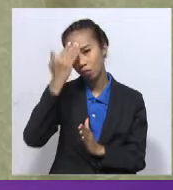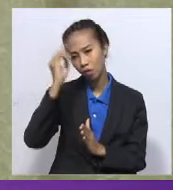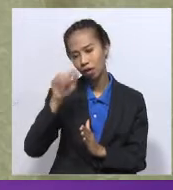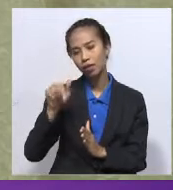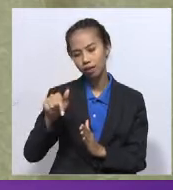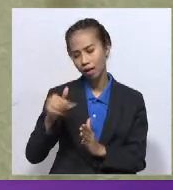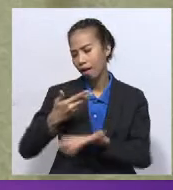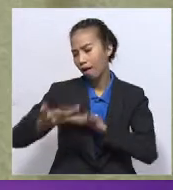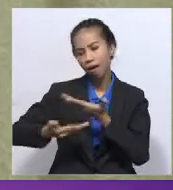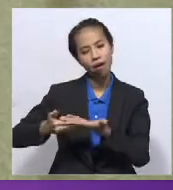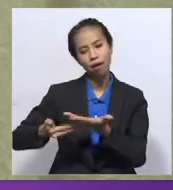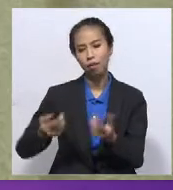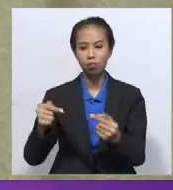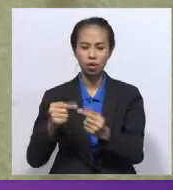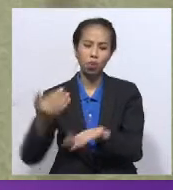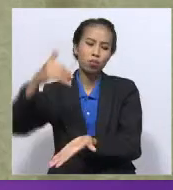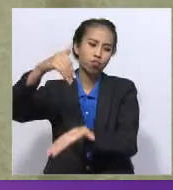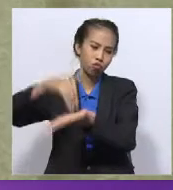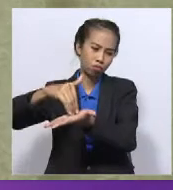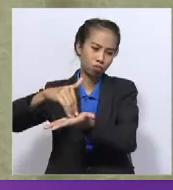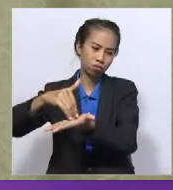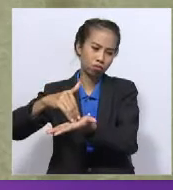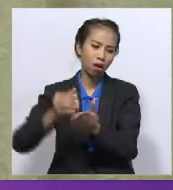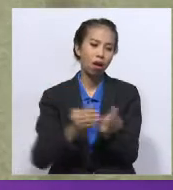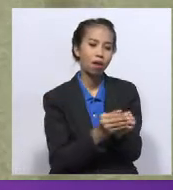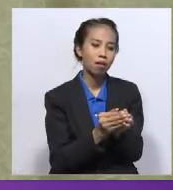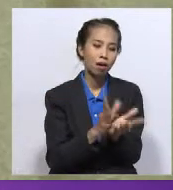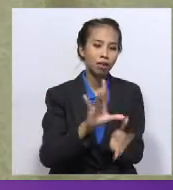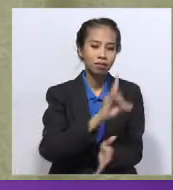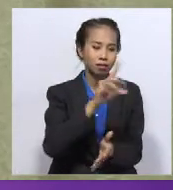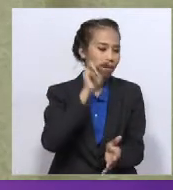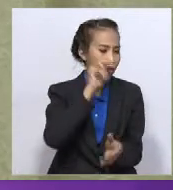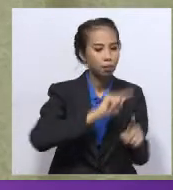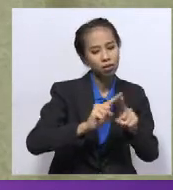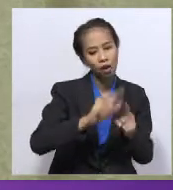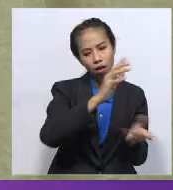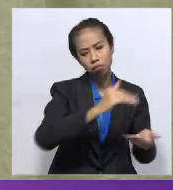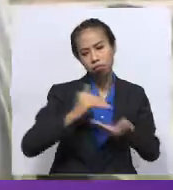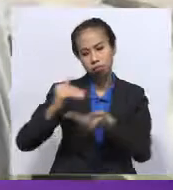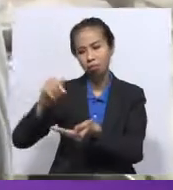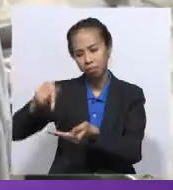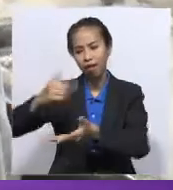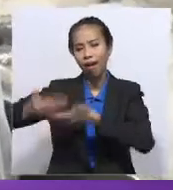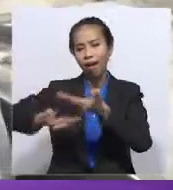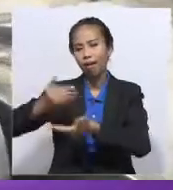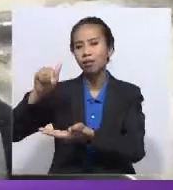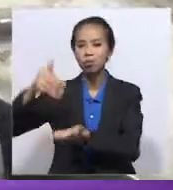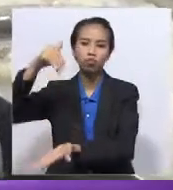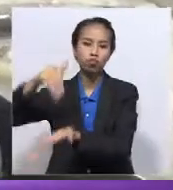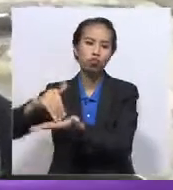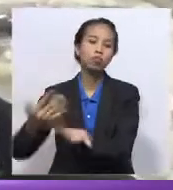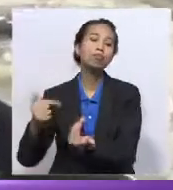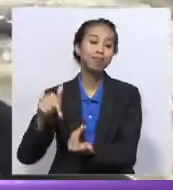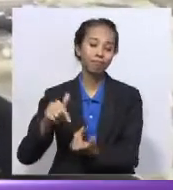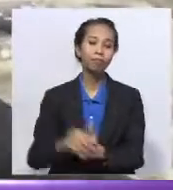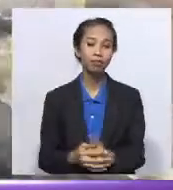มว่าเป็นศูนย์รวมของอุตสาหกรรมอาหารทะเลและก็อาหารทะเลสดตรงนี้ครับ จะเห็นได้ว่าด้วยศักย